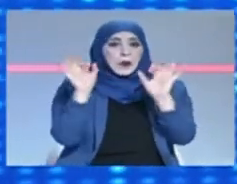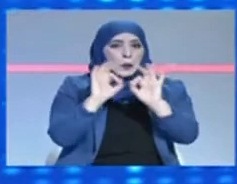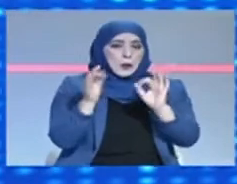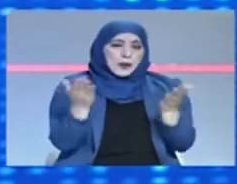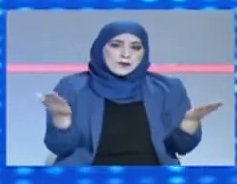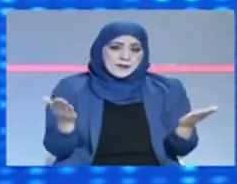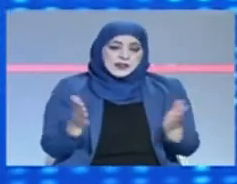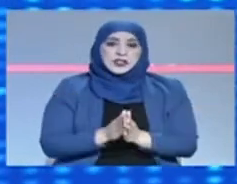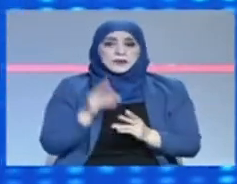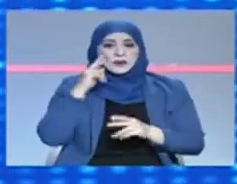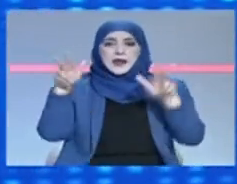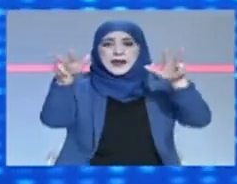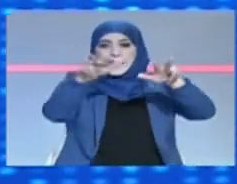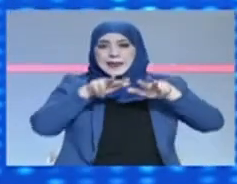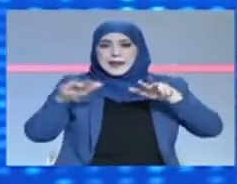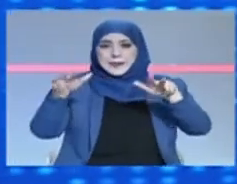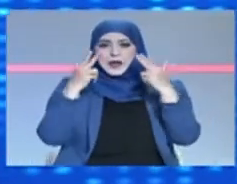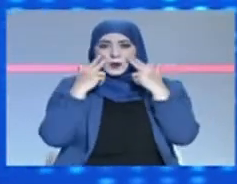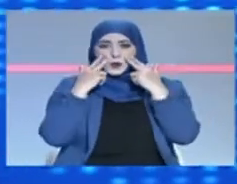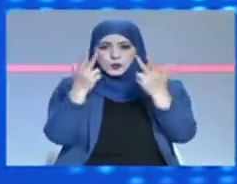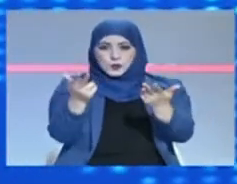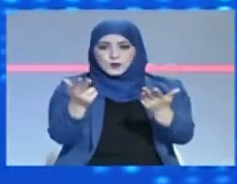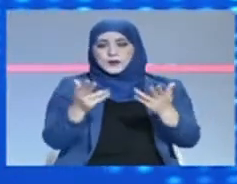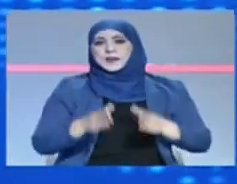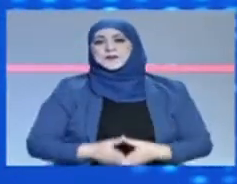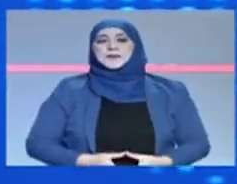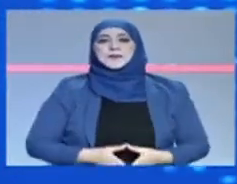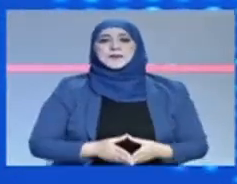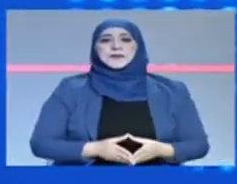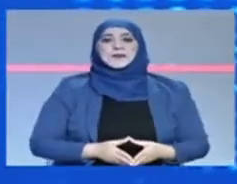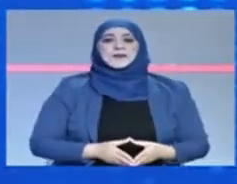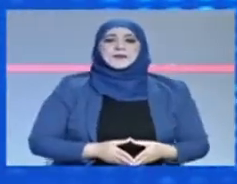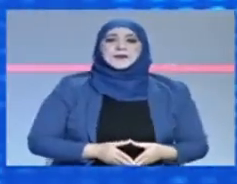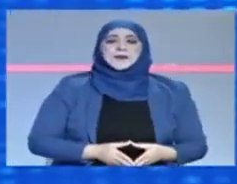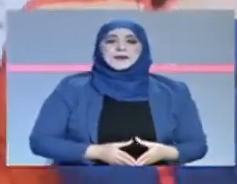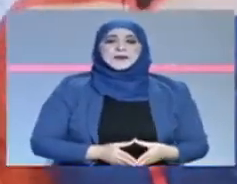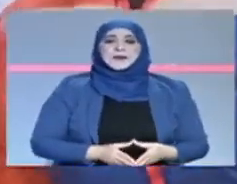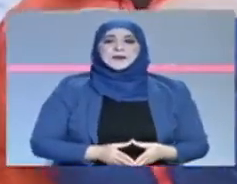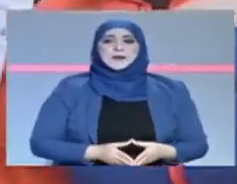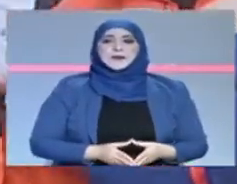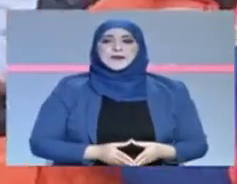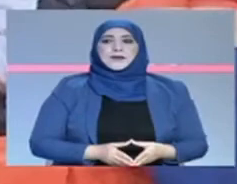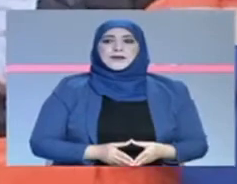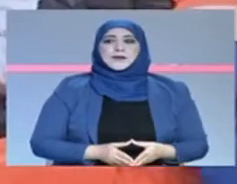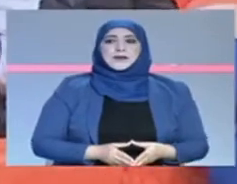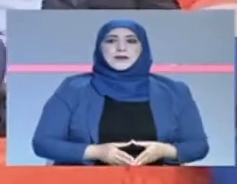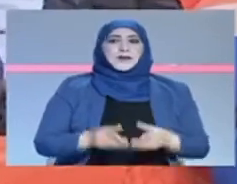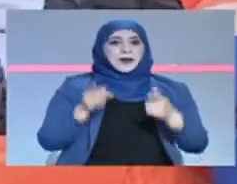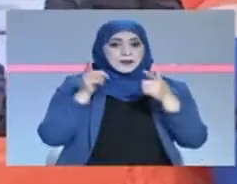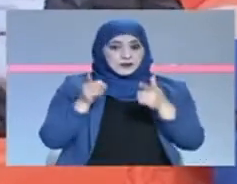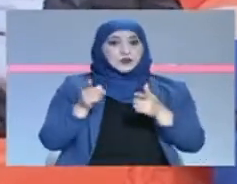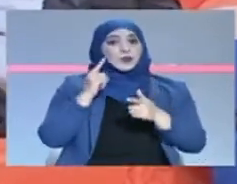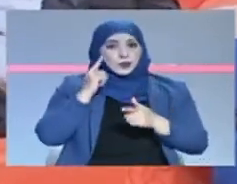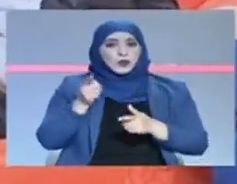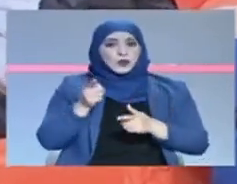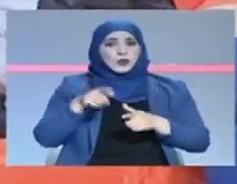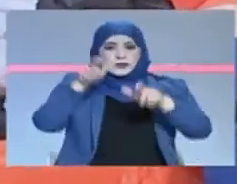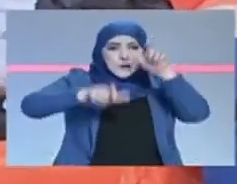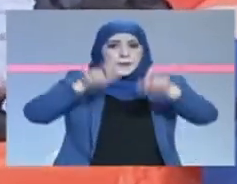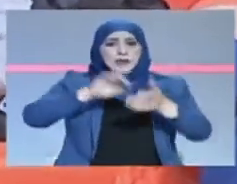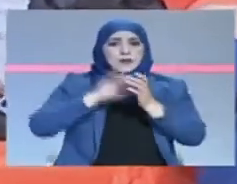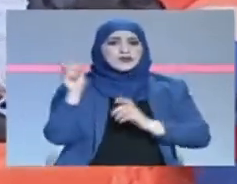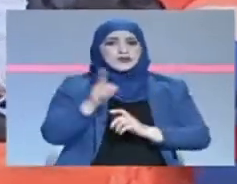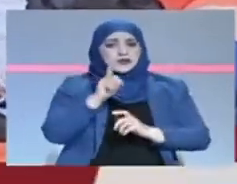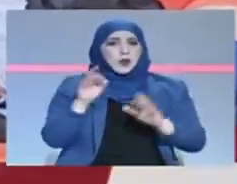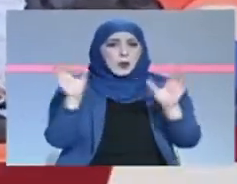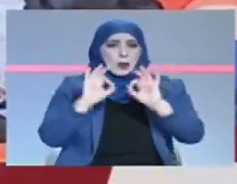الكمامات. كاميرا الأخبار رصدت المشهد في الشارع التونسي، نتابع. لا الاستهتار بالطبيعة يا بنيتي، إن شاء الله لي إن شاء